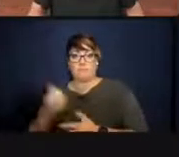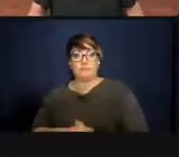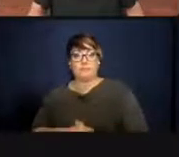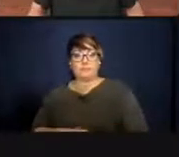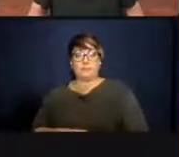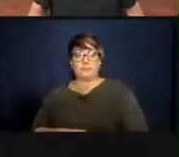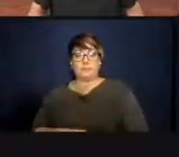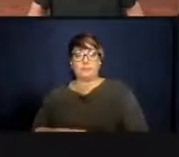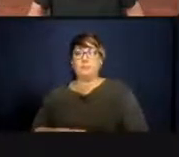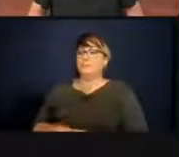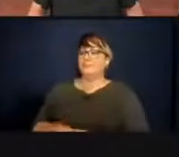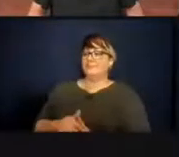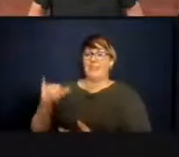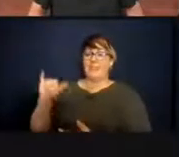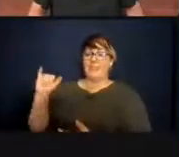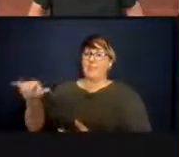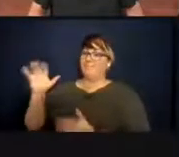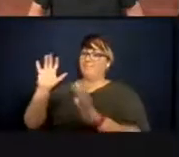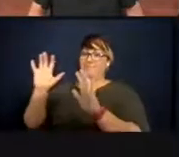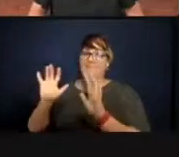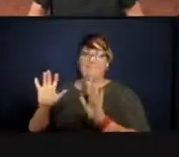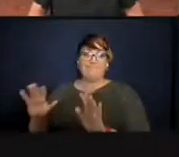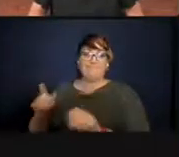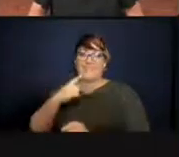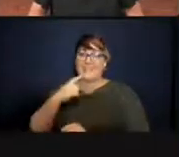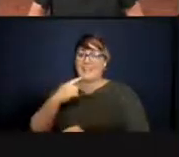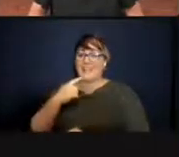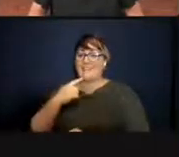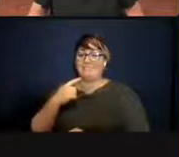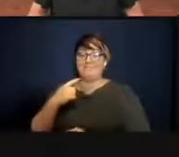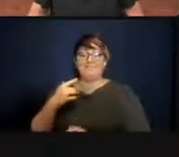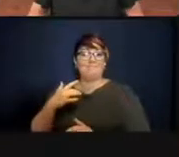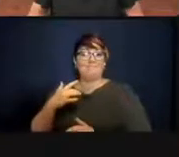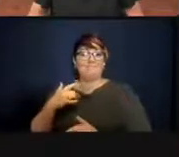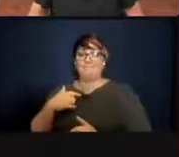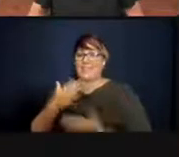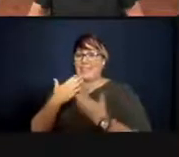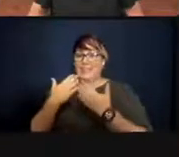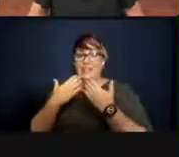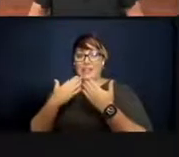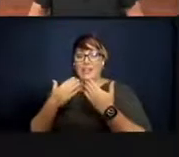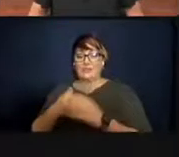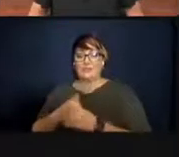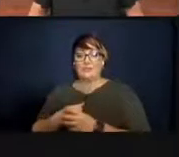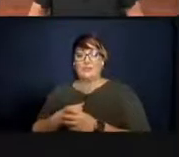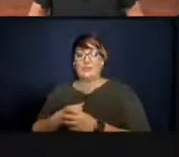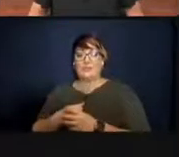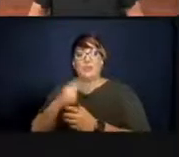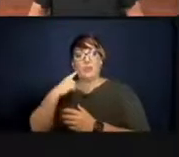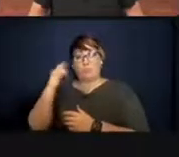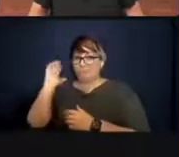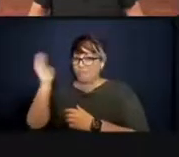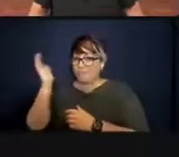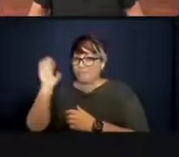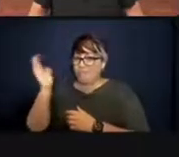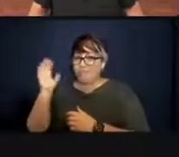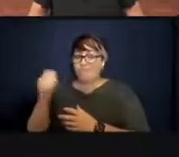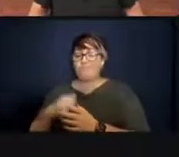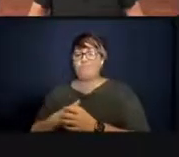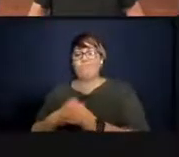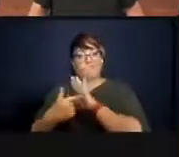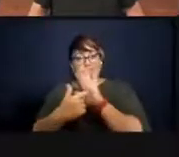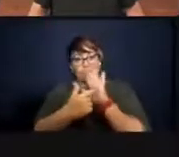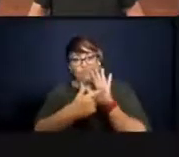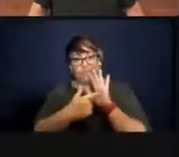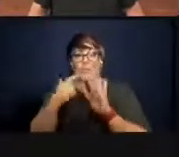No. Well, I'm just thrilled with this direction. And thank you all so much for the presentation and for the leadership in